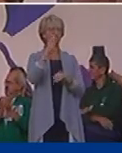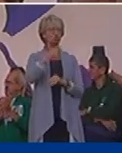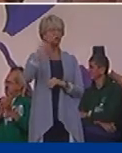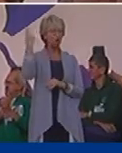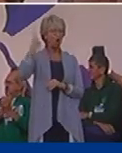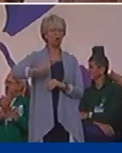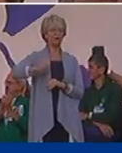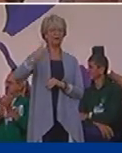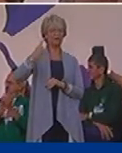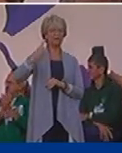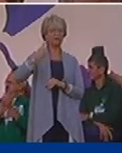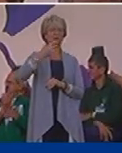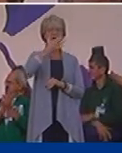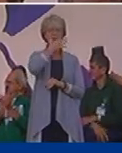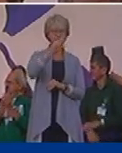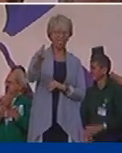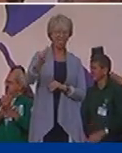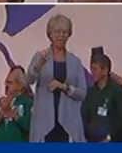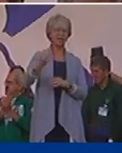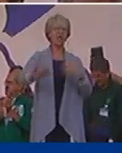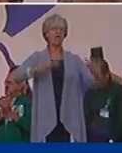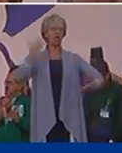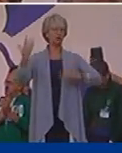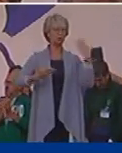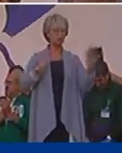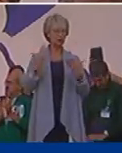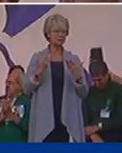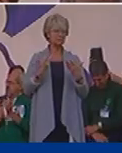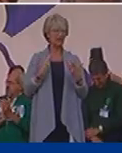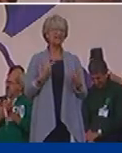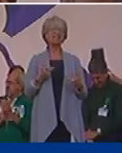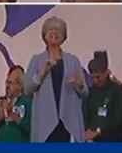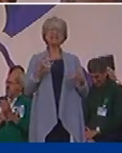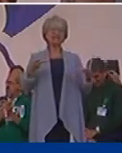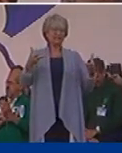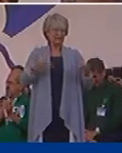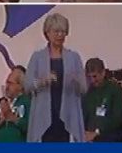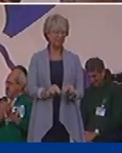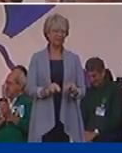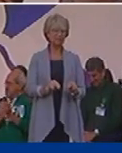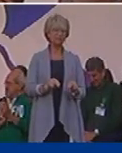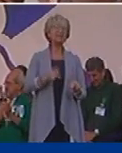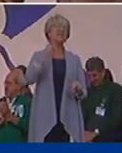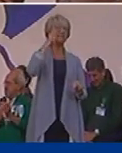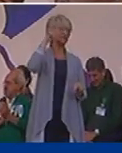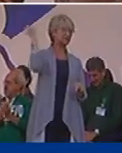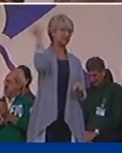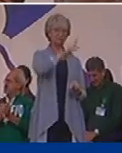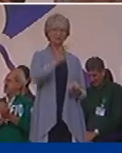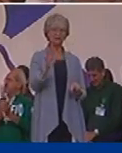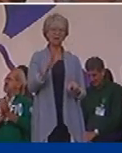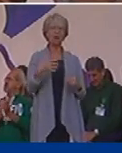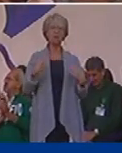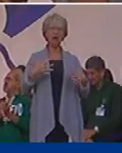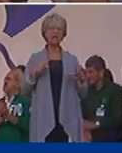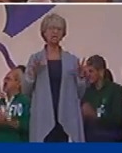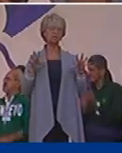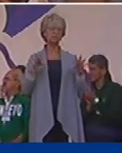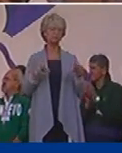belli, entusiasmanti, irripetibili, indimenticabili, ma impegnativi.